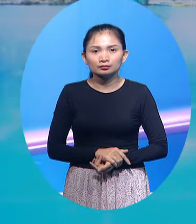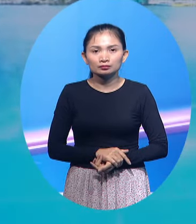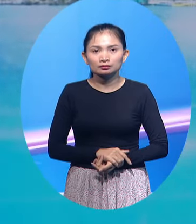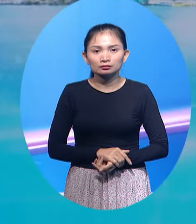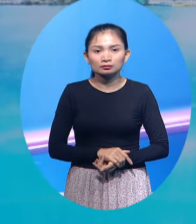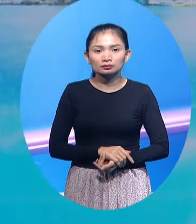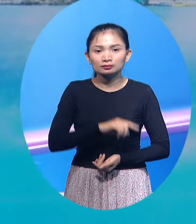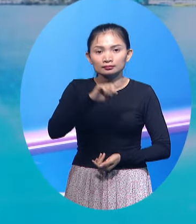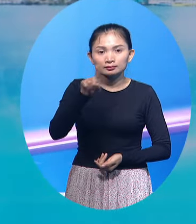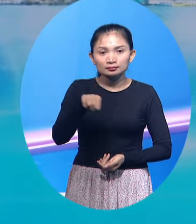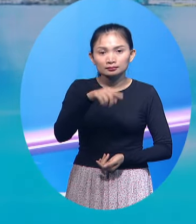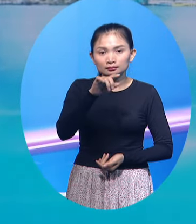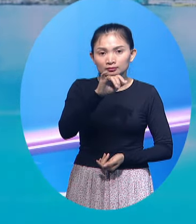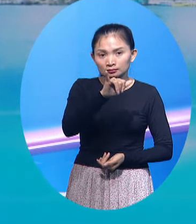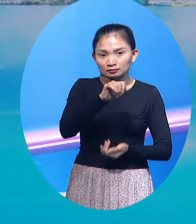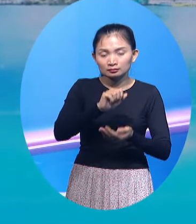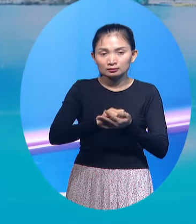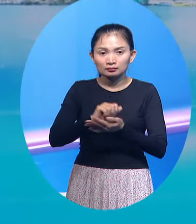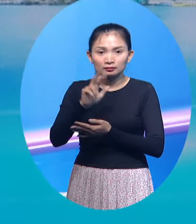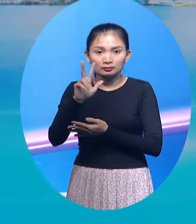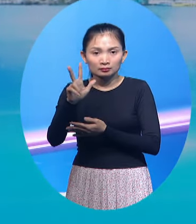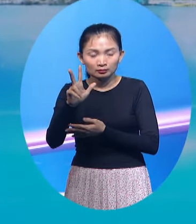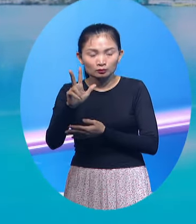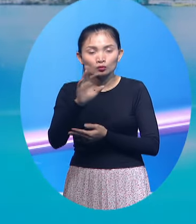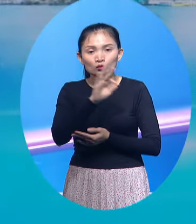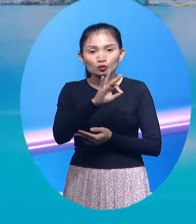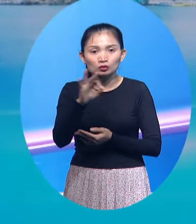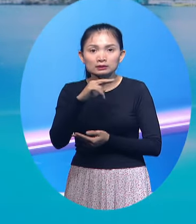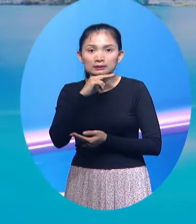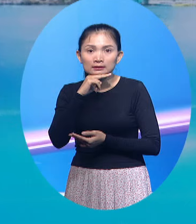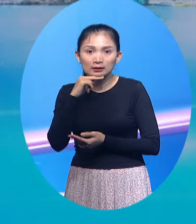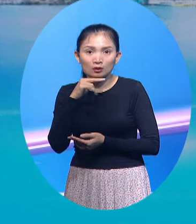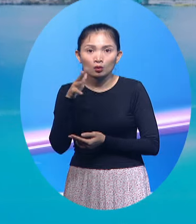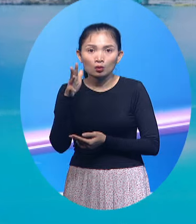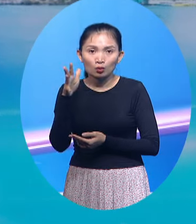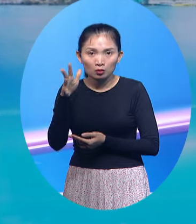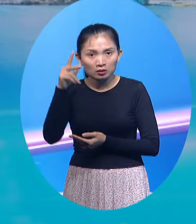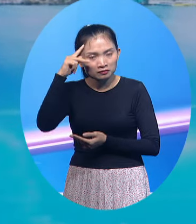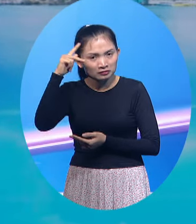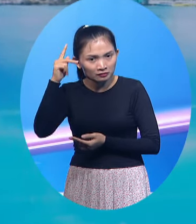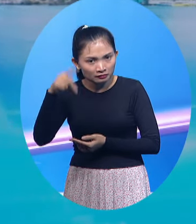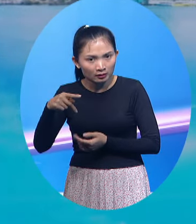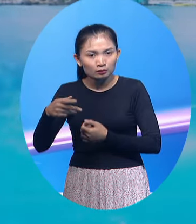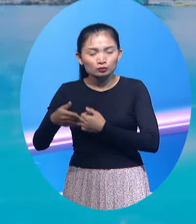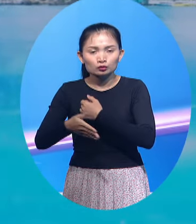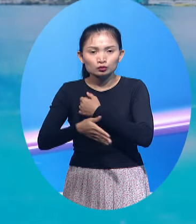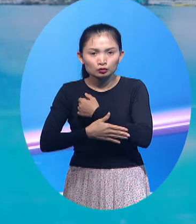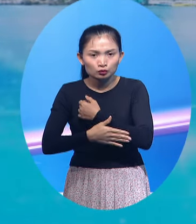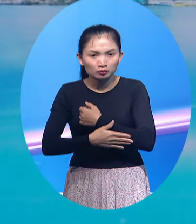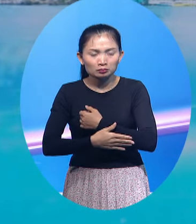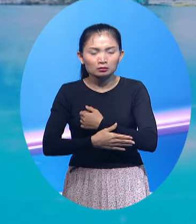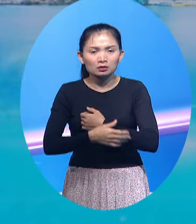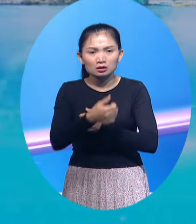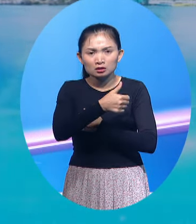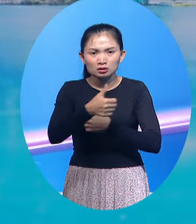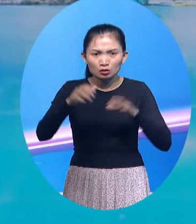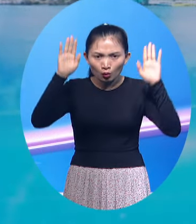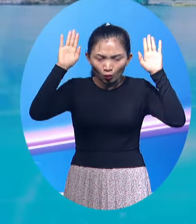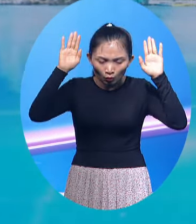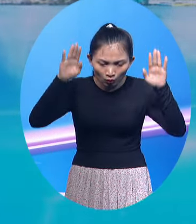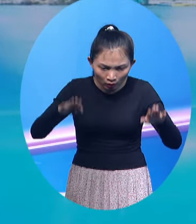Vào ngày 6 tháng 8, Thủ tướng Anh Keir Starmer cho biết sẽ có đủ cảnh sát để ngăn chặn các cuộc bạo loạn nhằm vào người Hồi giáo và người nhập cư trong những ngày